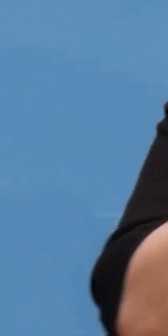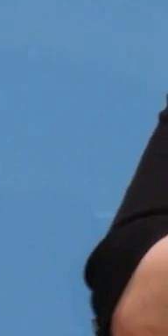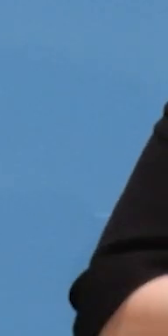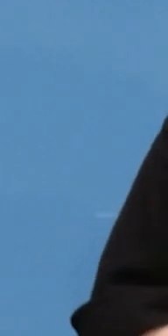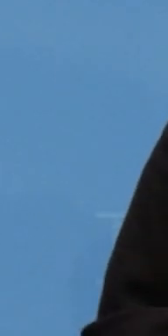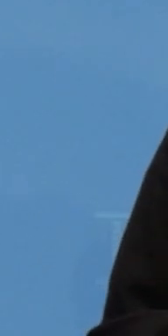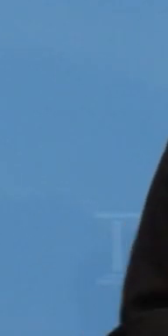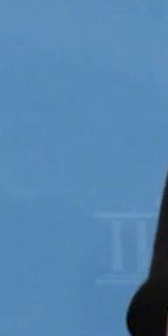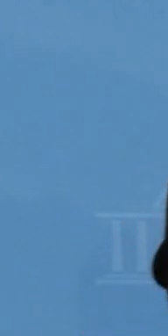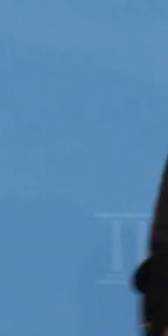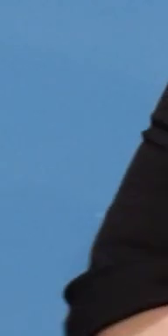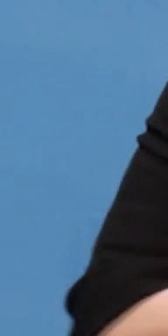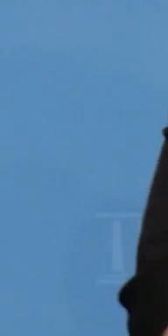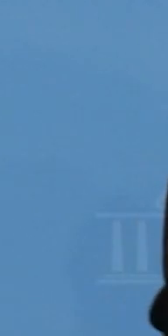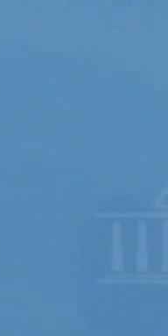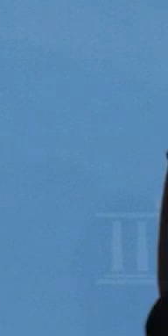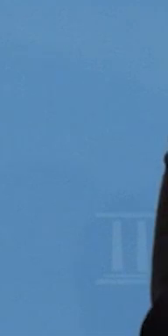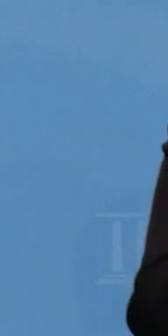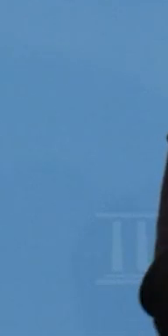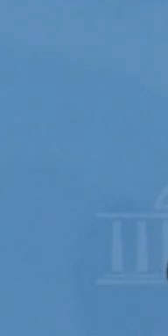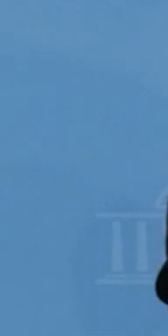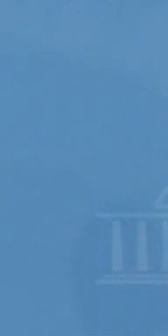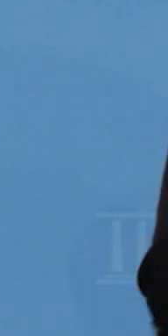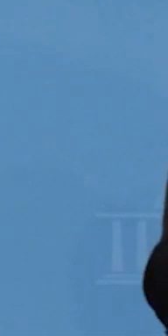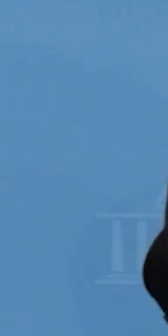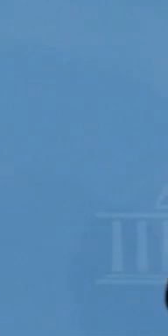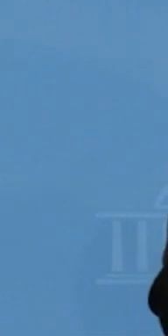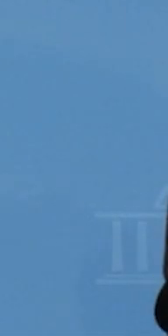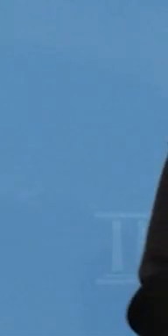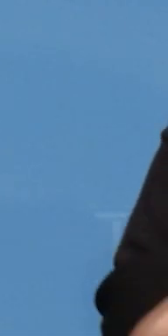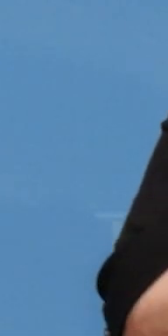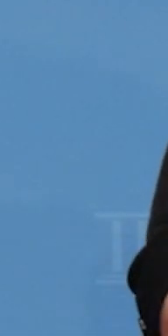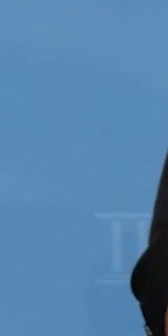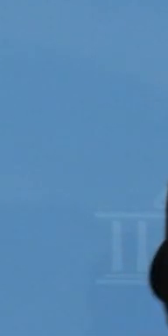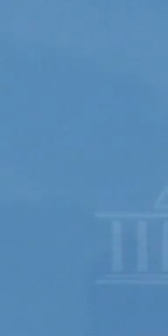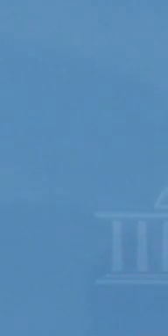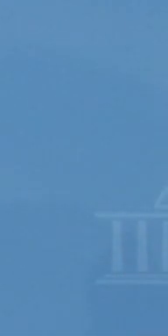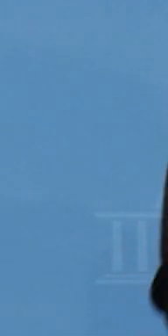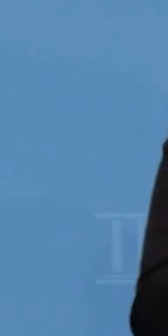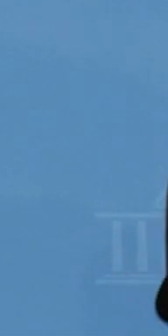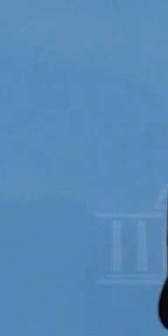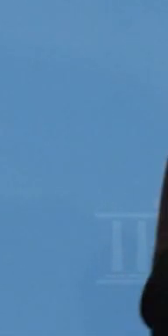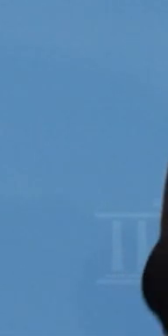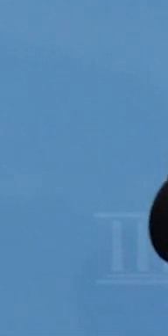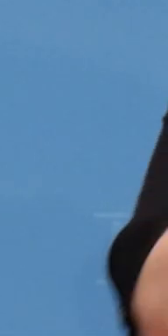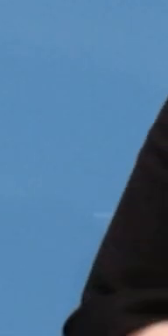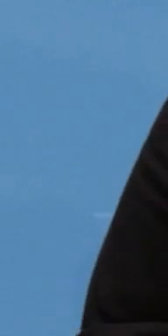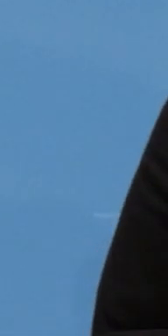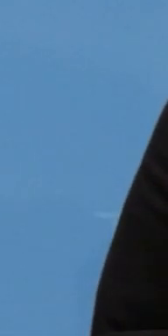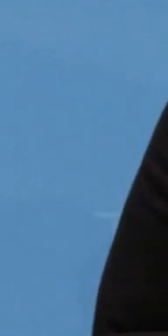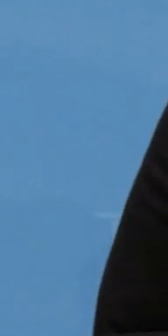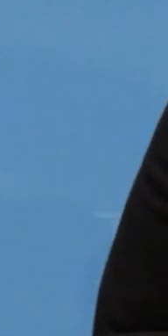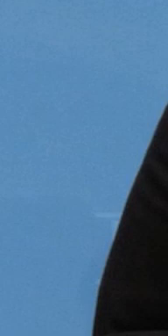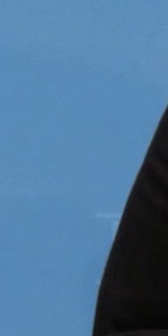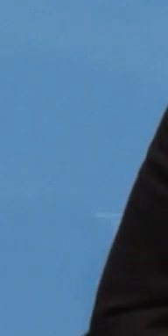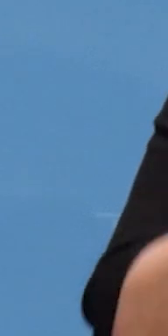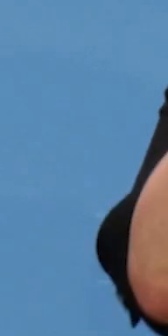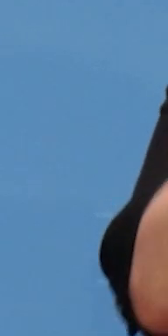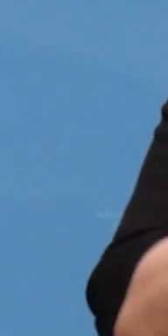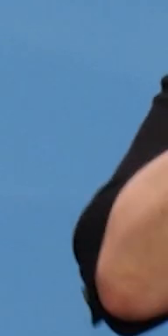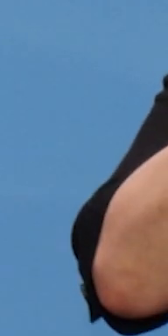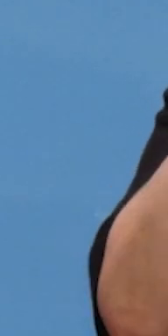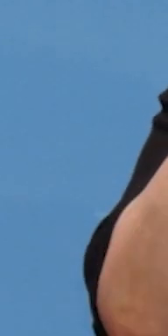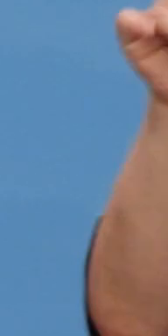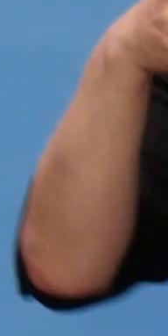극우 인사들을 불러 모아 조각 맞춤을 하고 있습니다. 뉴라이트 대표 인사 김광동